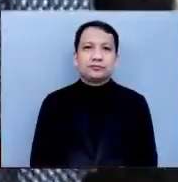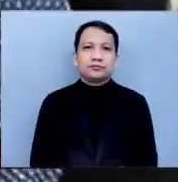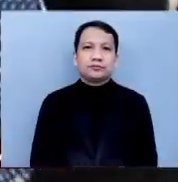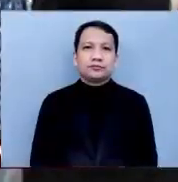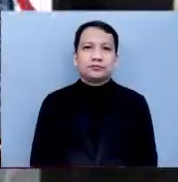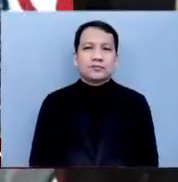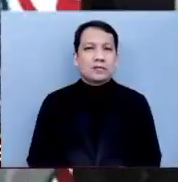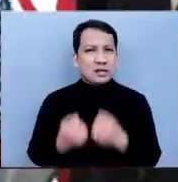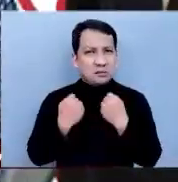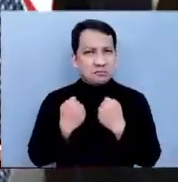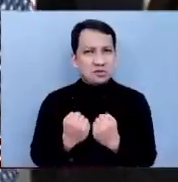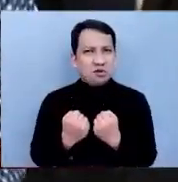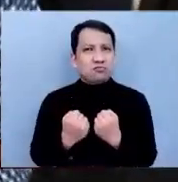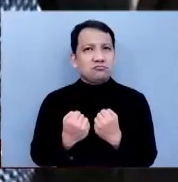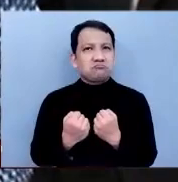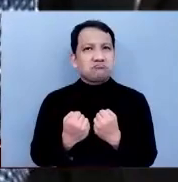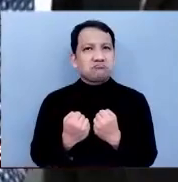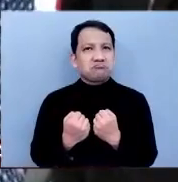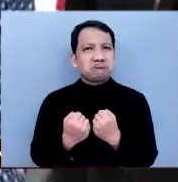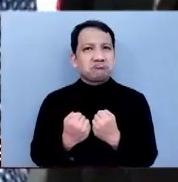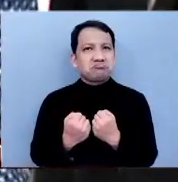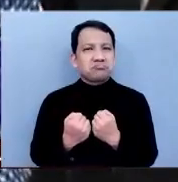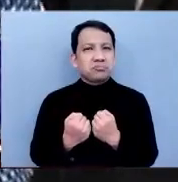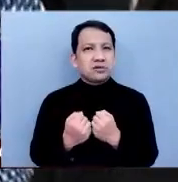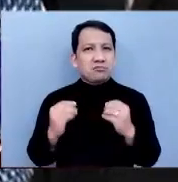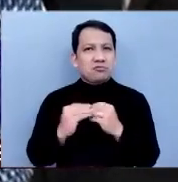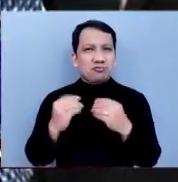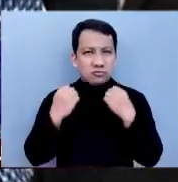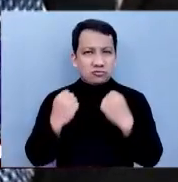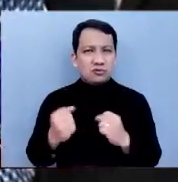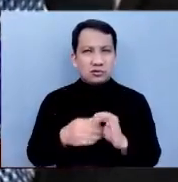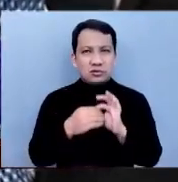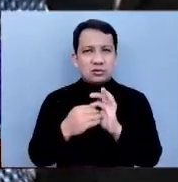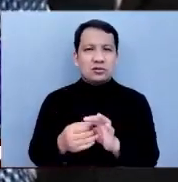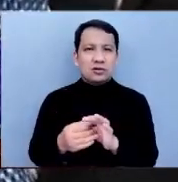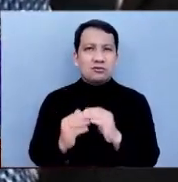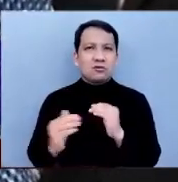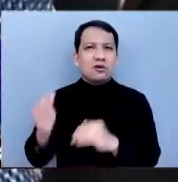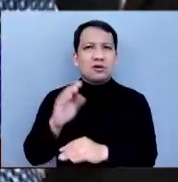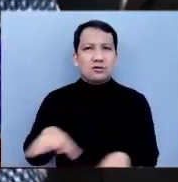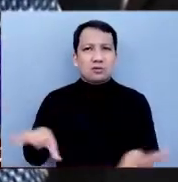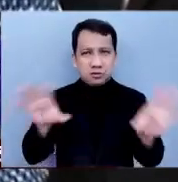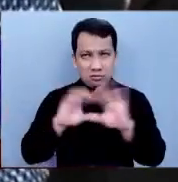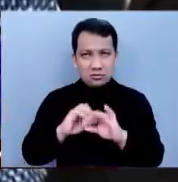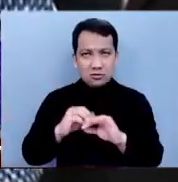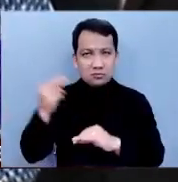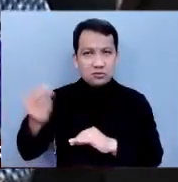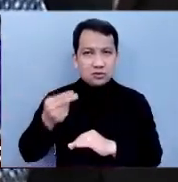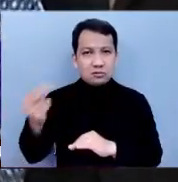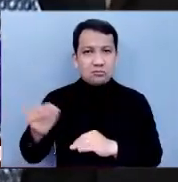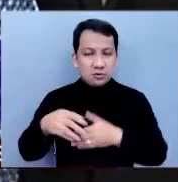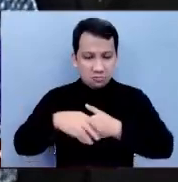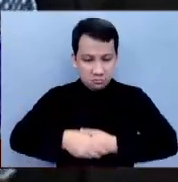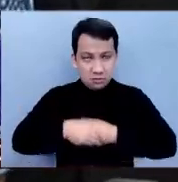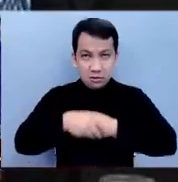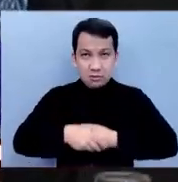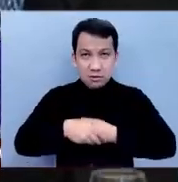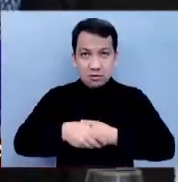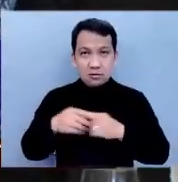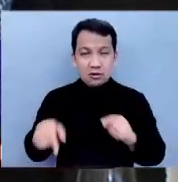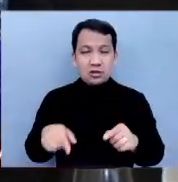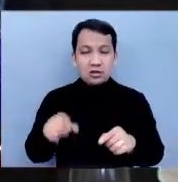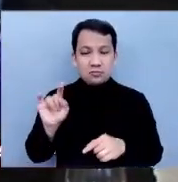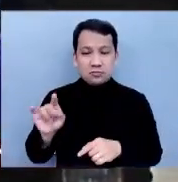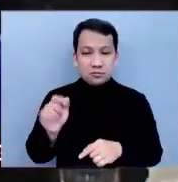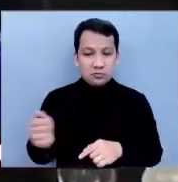Matatag na! Mas tatatag pa! Matapos ang historical handshake na ito ni MediaQuest